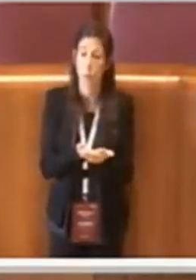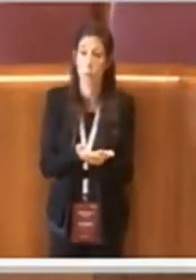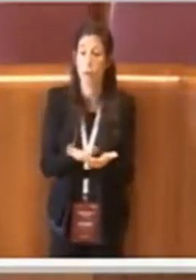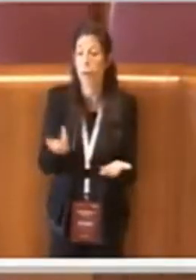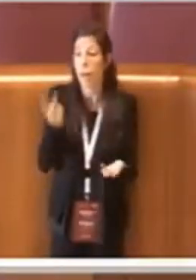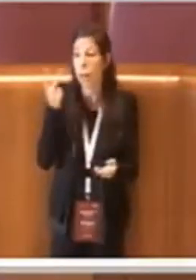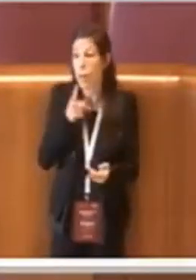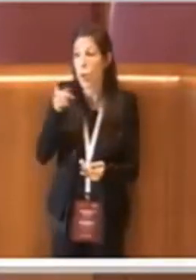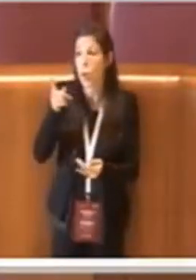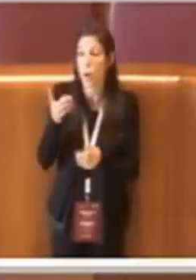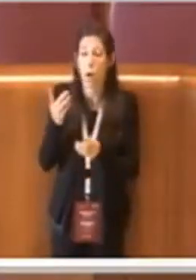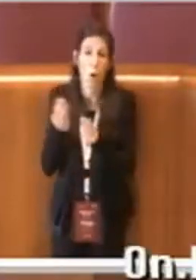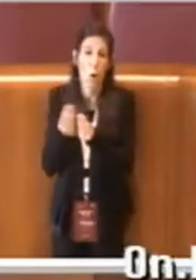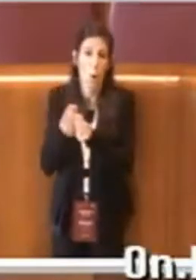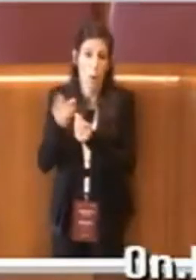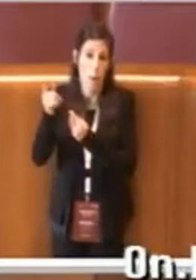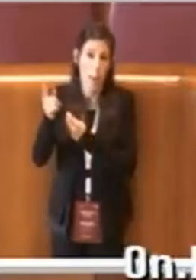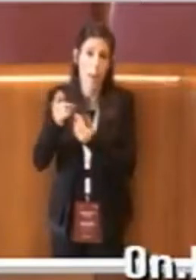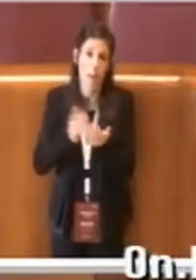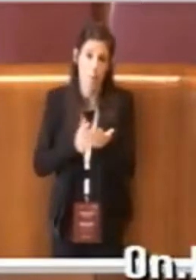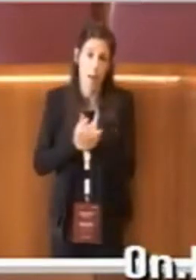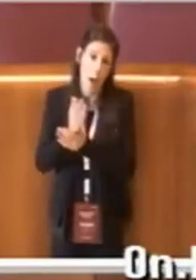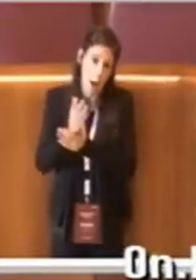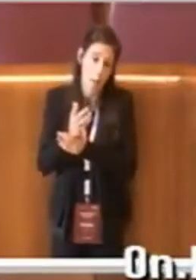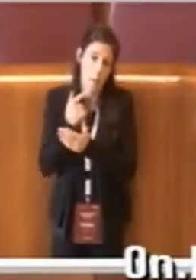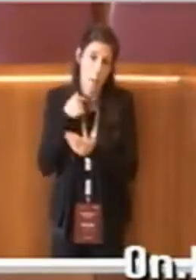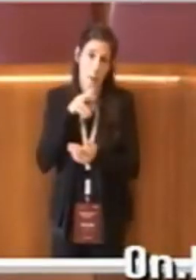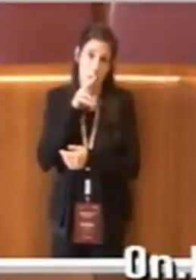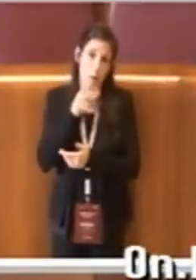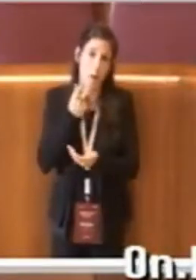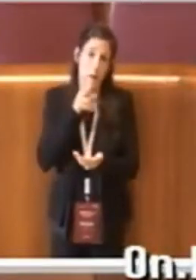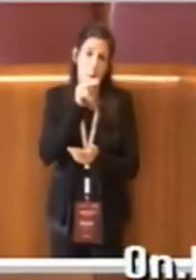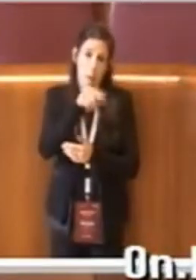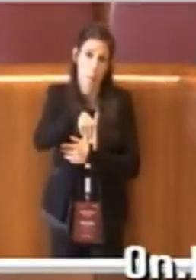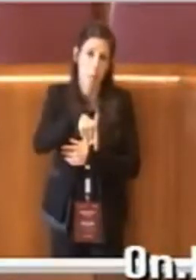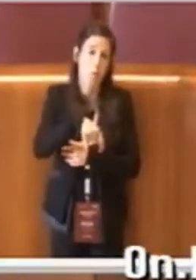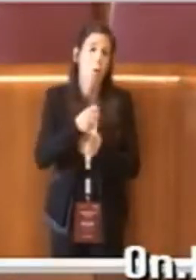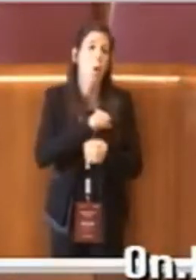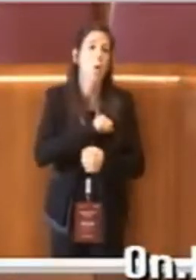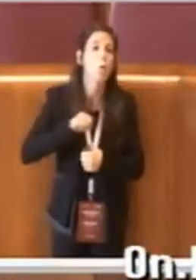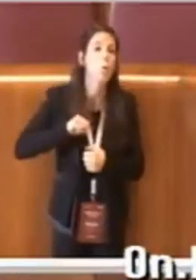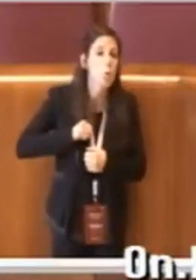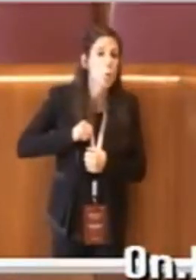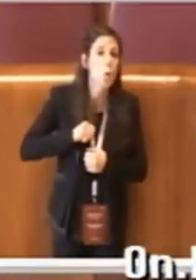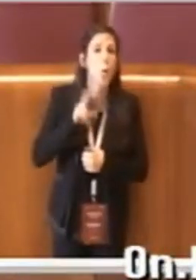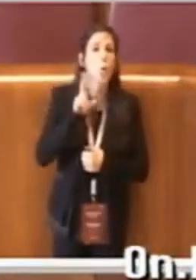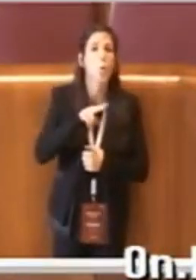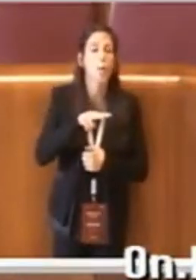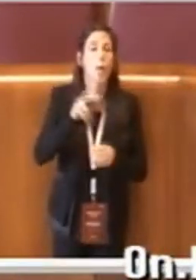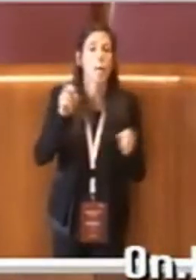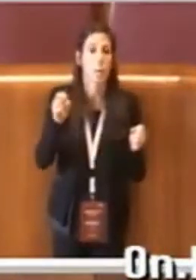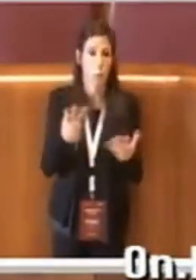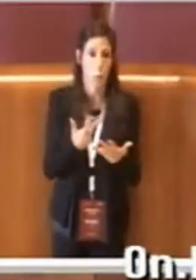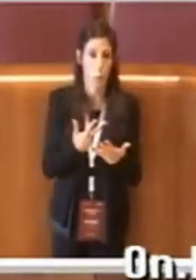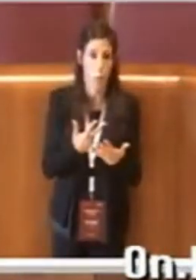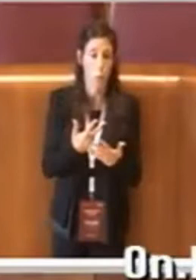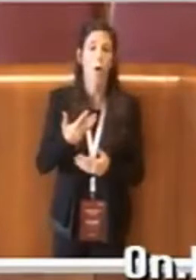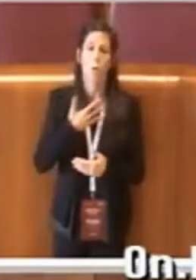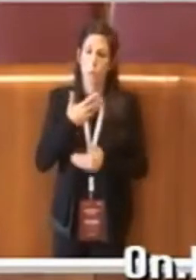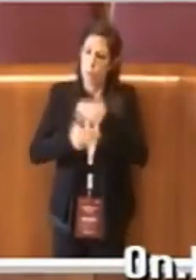la collega, è ormai datata perché parliamo di giugno 2018, ci sono stati parecchi sviluppi